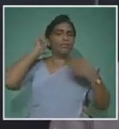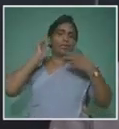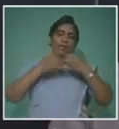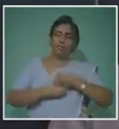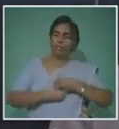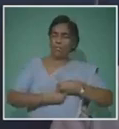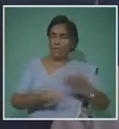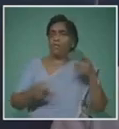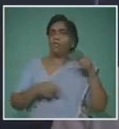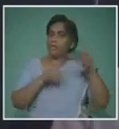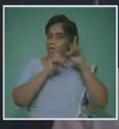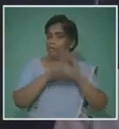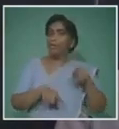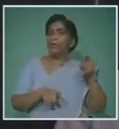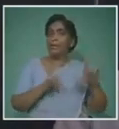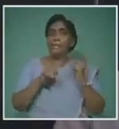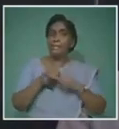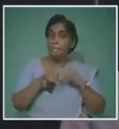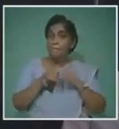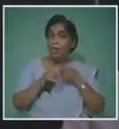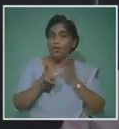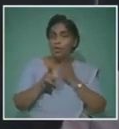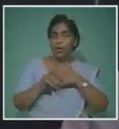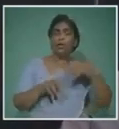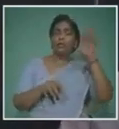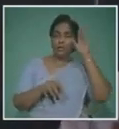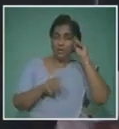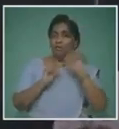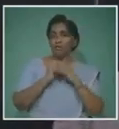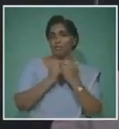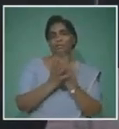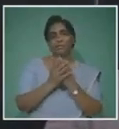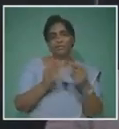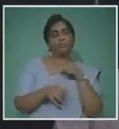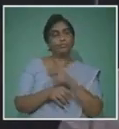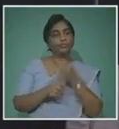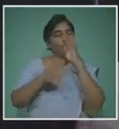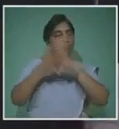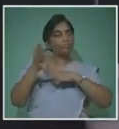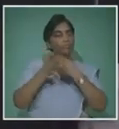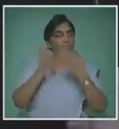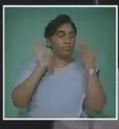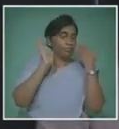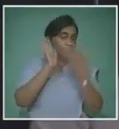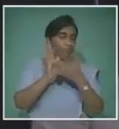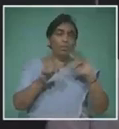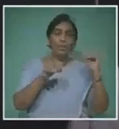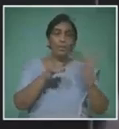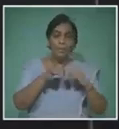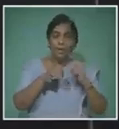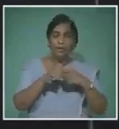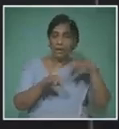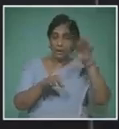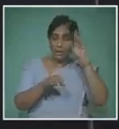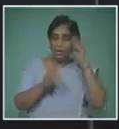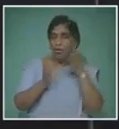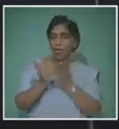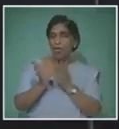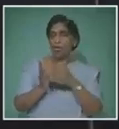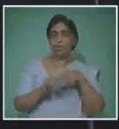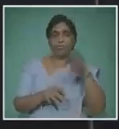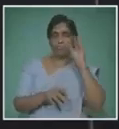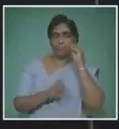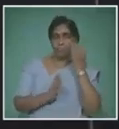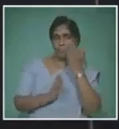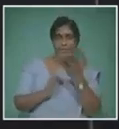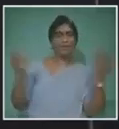පුපුරලා ගියේ. ඒ නිසා මේ ප්‍රශ්නේ අවබෝධ කරගන්න ඕන විසඳු දෙන්න. මේ ආයවැය වර්තාව තුළ ප්‍රශ්නේ අවබෝධ කරගත්තු ආකාරයක් පේන්නේ. ඒ